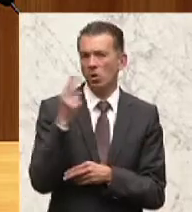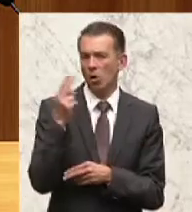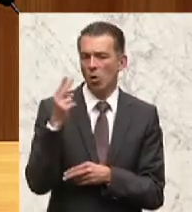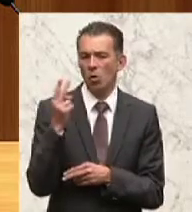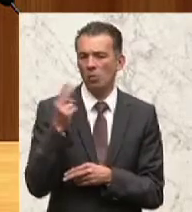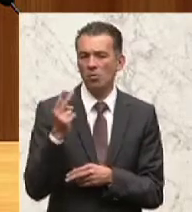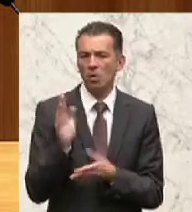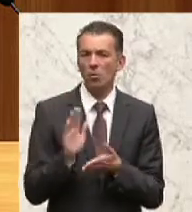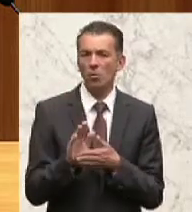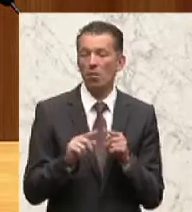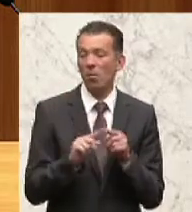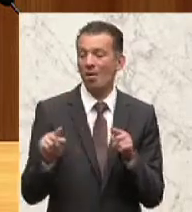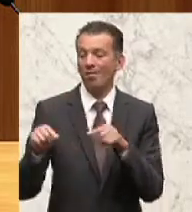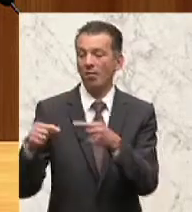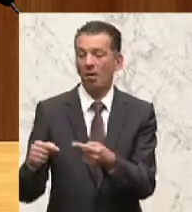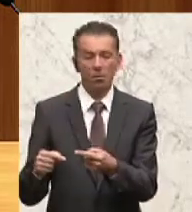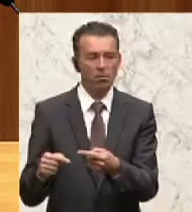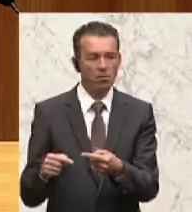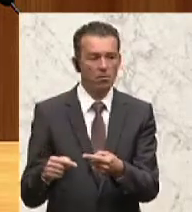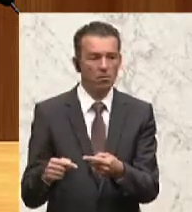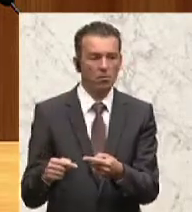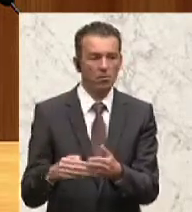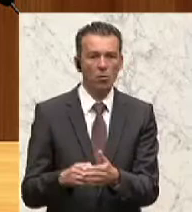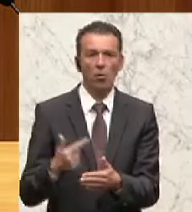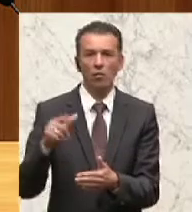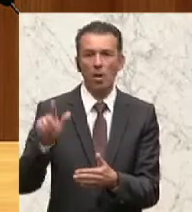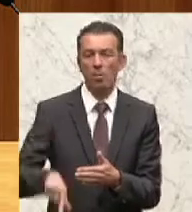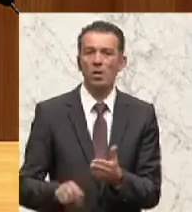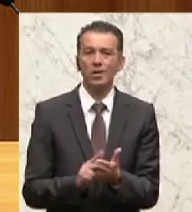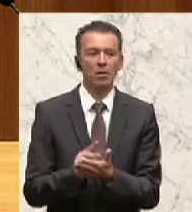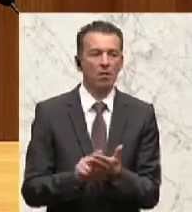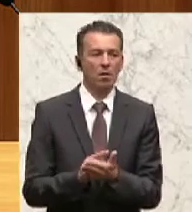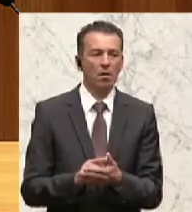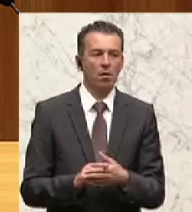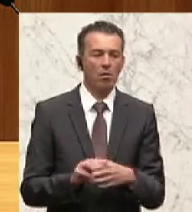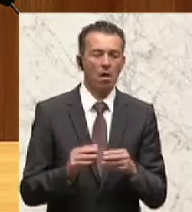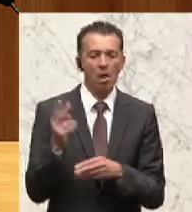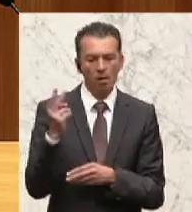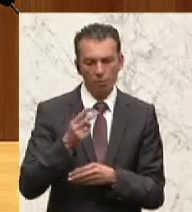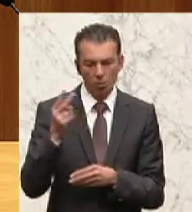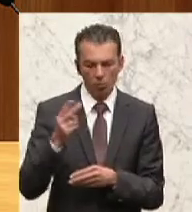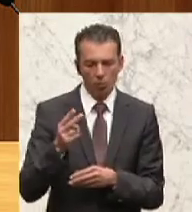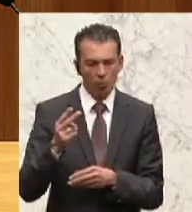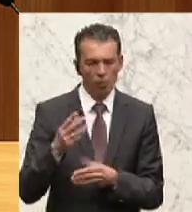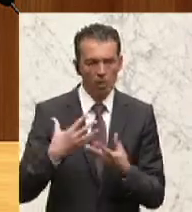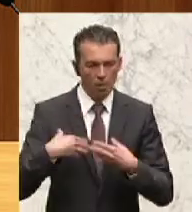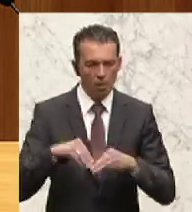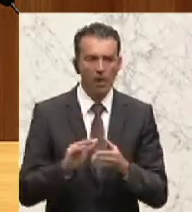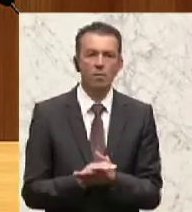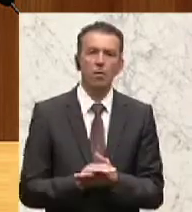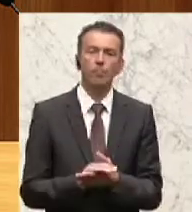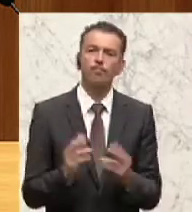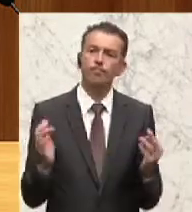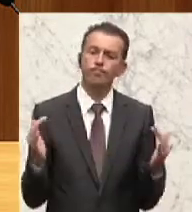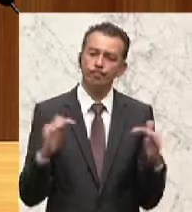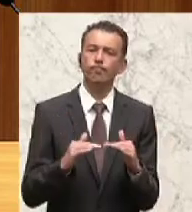man bis dahin zumindest noch 2 Monate hätte in aller Vernunft gemeinsam sich zusammensetzen